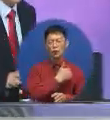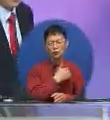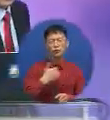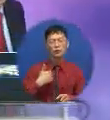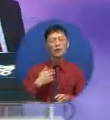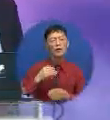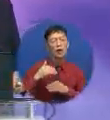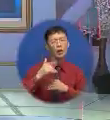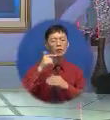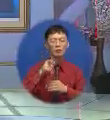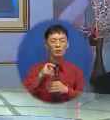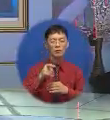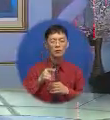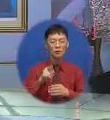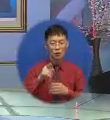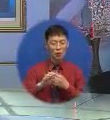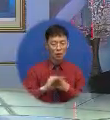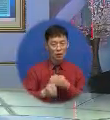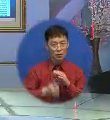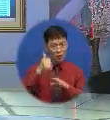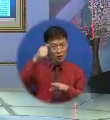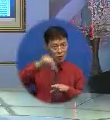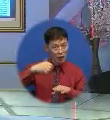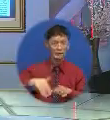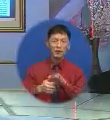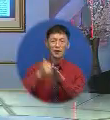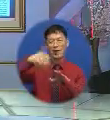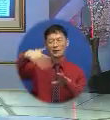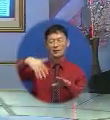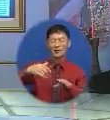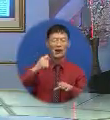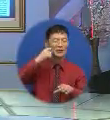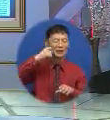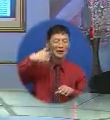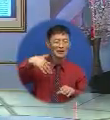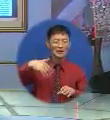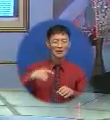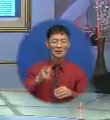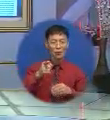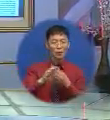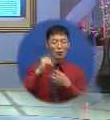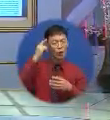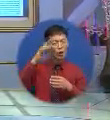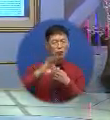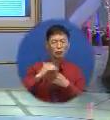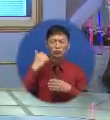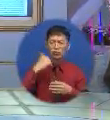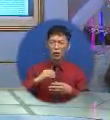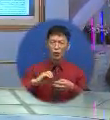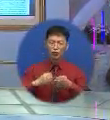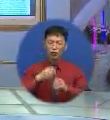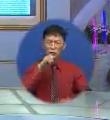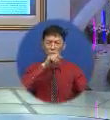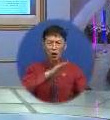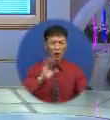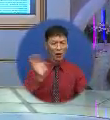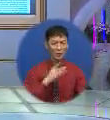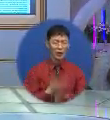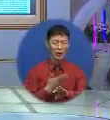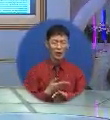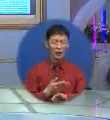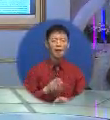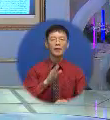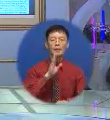작전인 거죠. 이게 성공했어요? 아직 성공 안 했어요? 못했어요. 그런데 이게 그냥 동네 아저씨가 지나가면서 한 얘기가 아니라